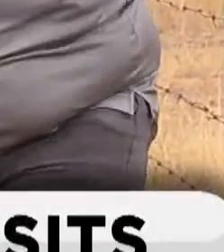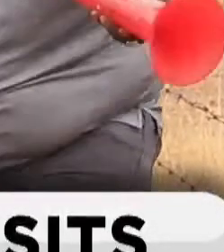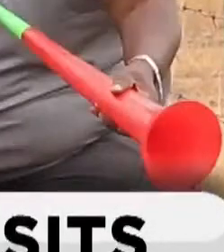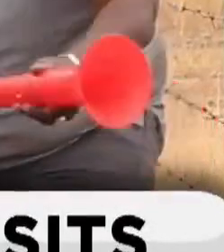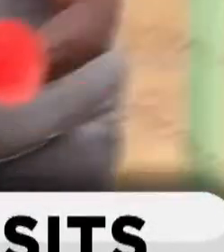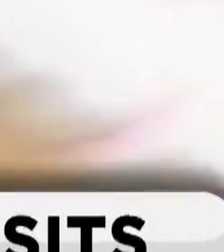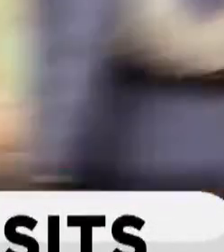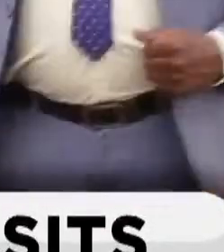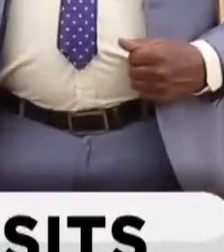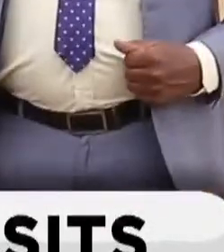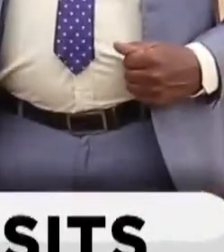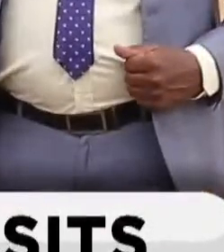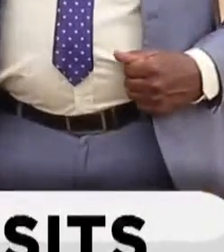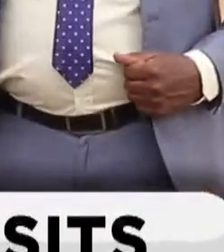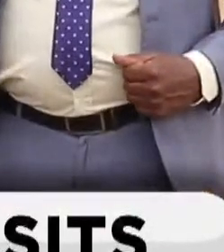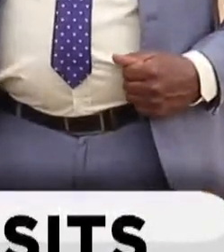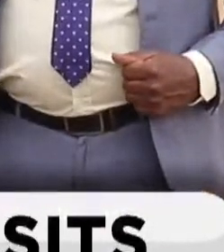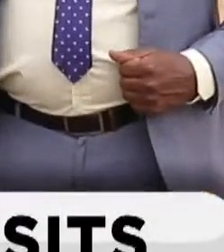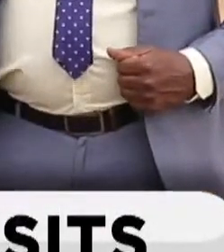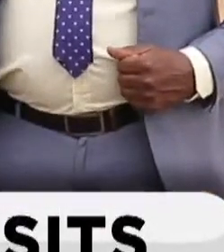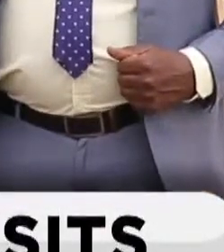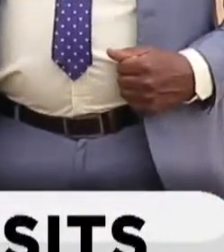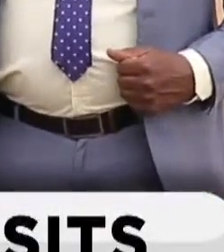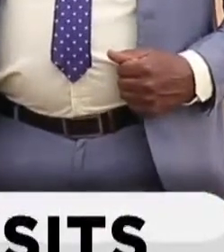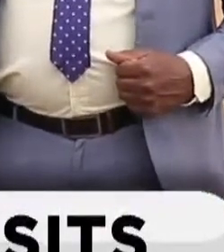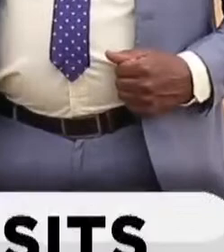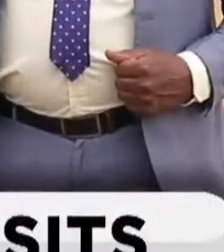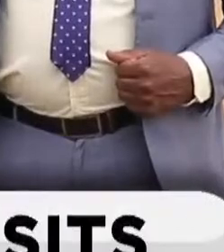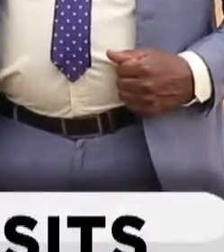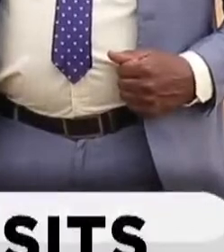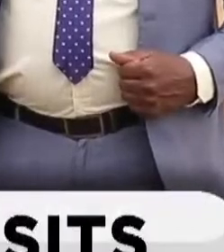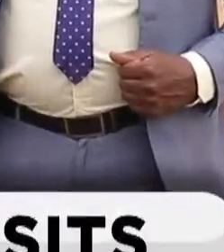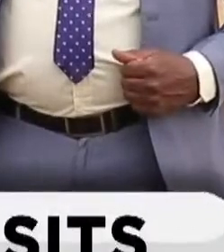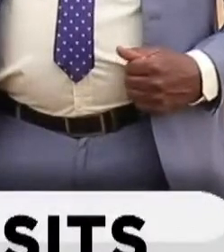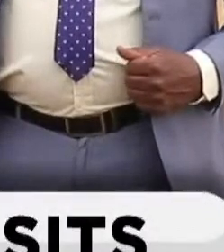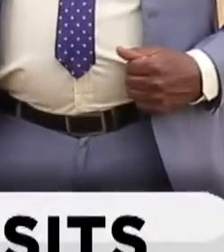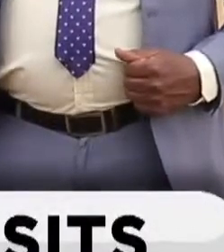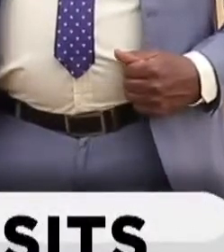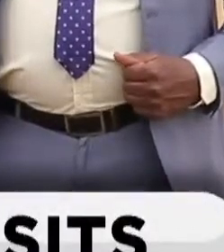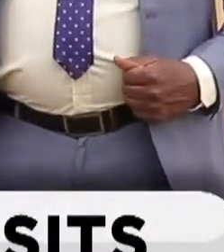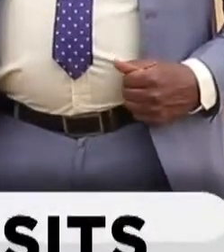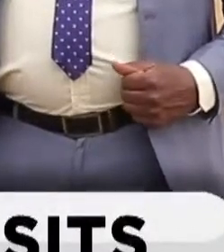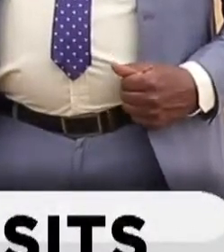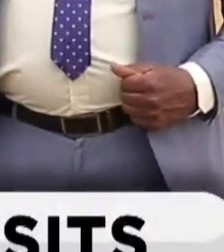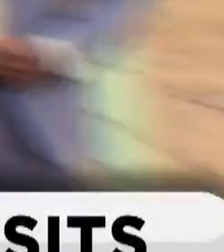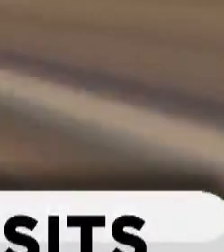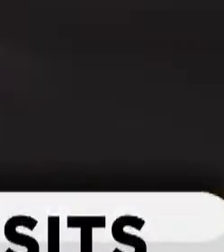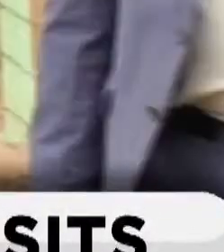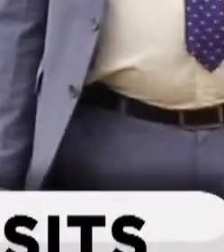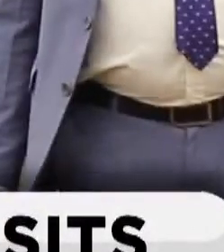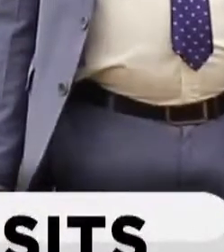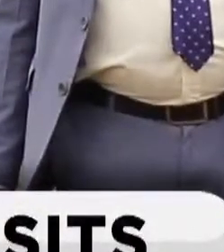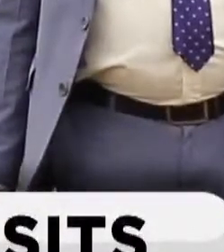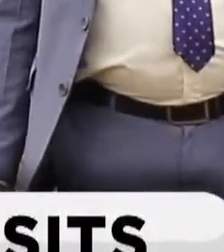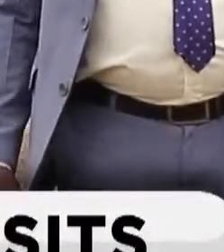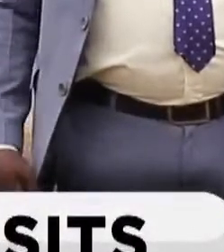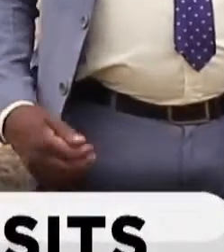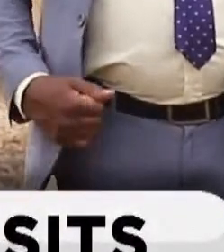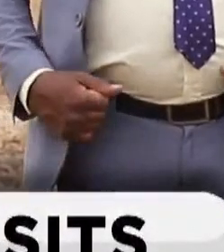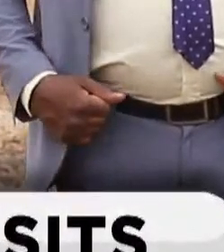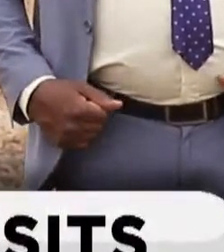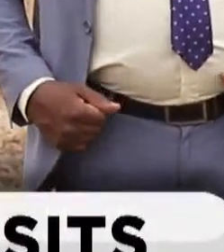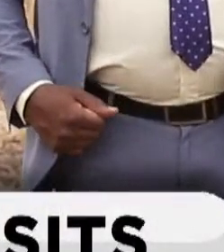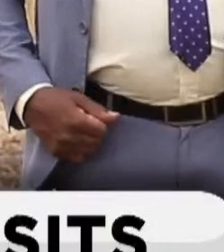gwaka hau buroti ici cia Top Care cie Matu 30 minutes drive kuma Thika Garissa Highway tucerere Ruiru